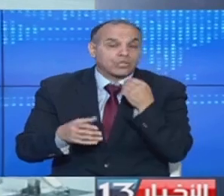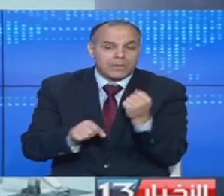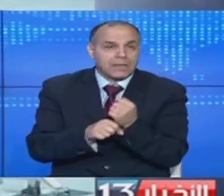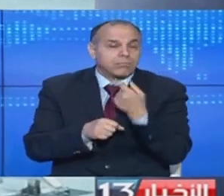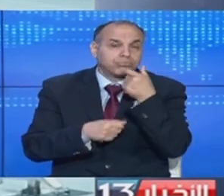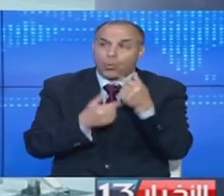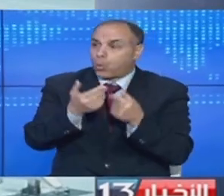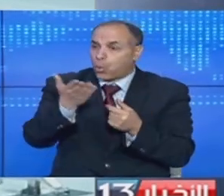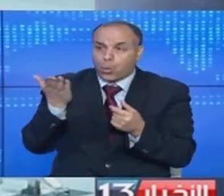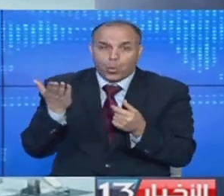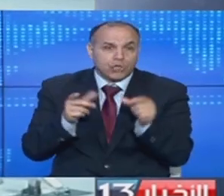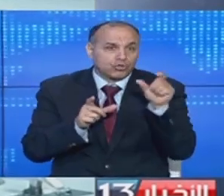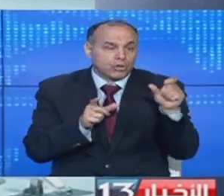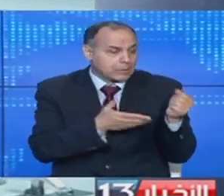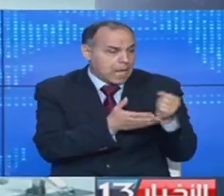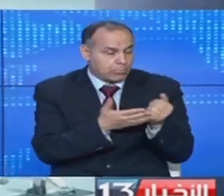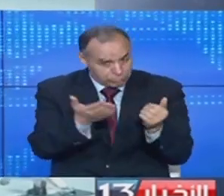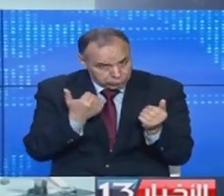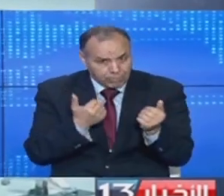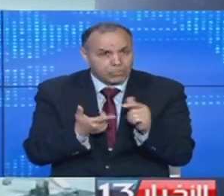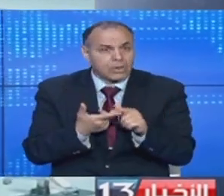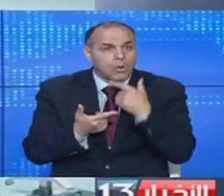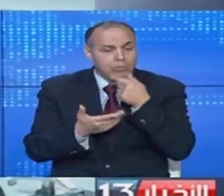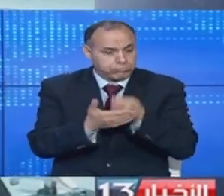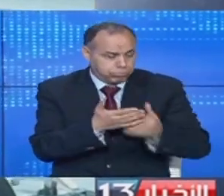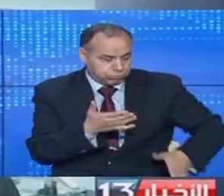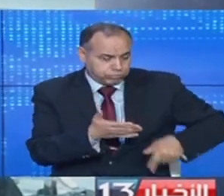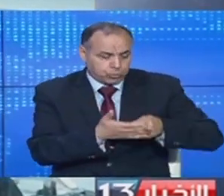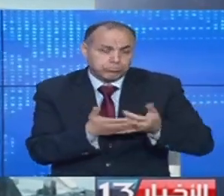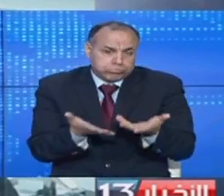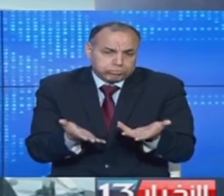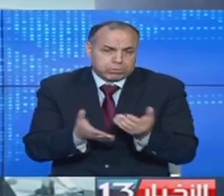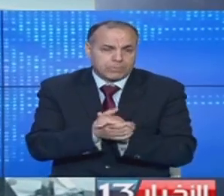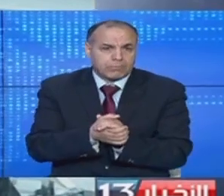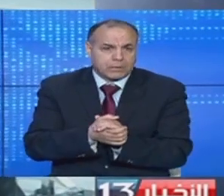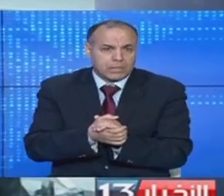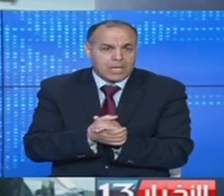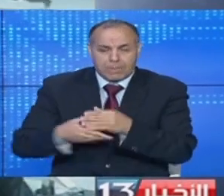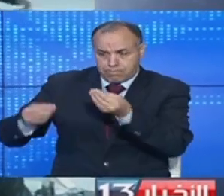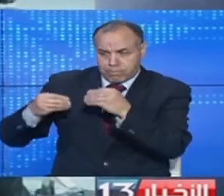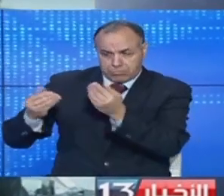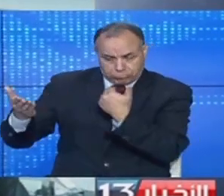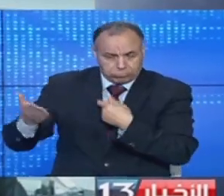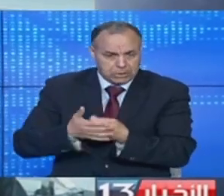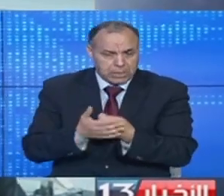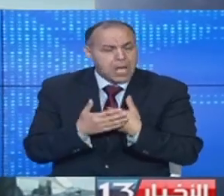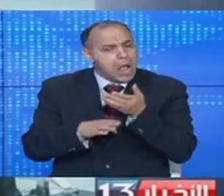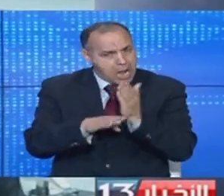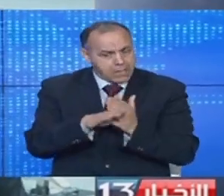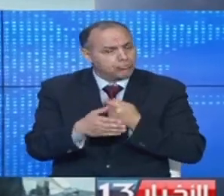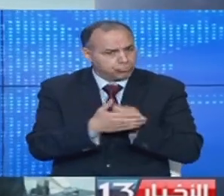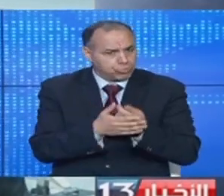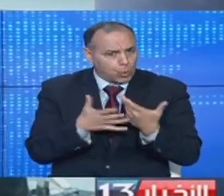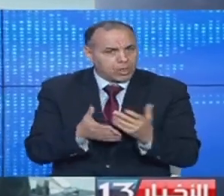نداء لكل انسان ينجم يعاون، ونجم حتى نشريه بالفلوس اذا كان يحب يبيع، معناها مستعدين ان